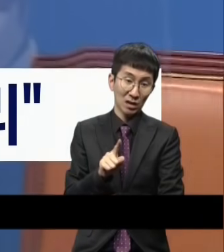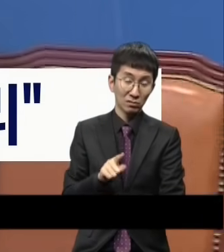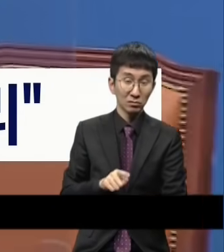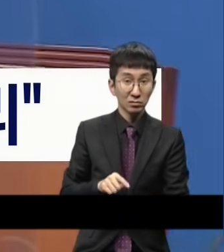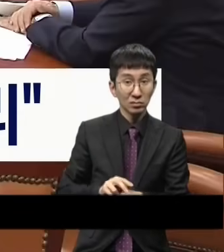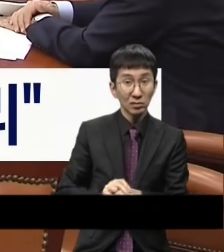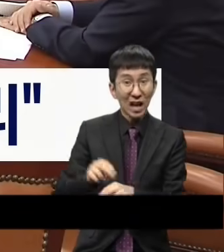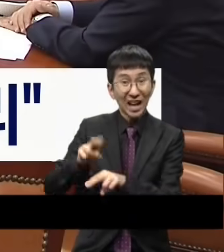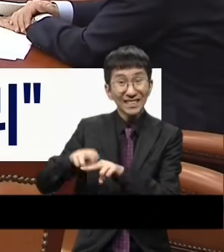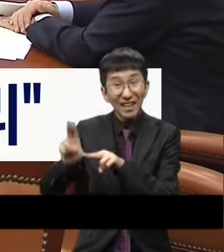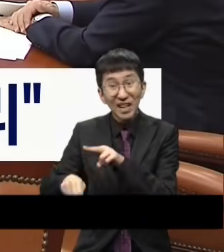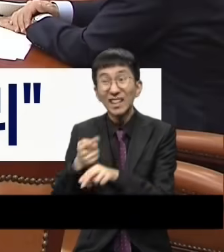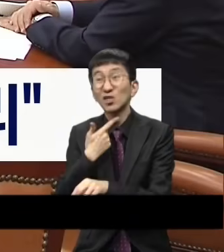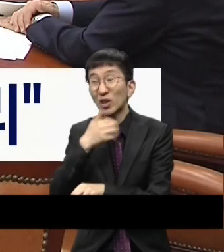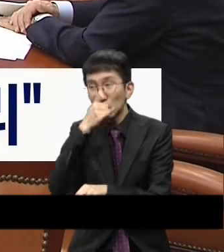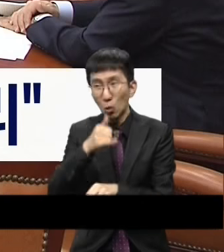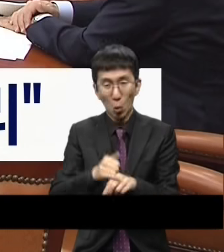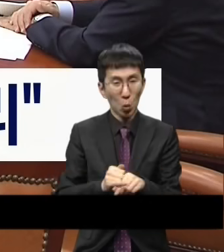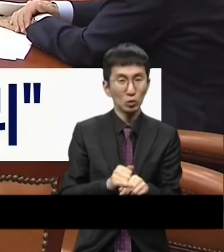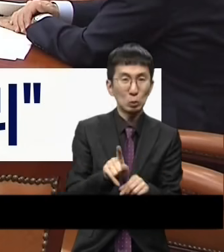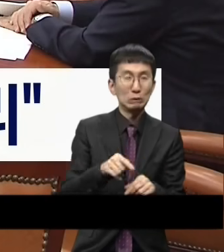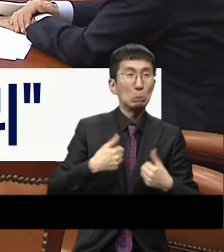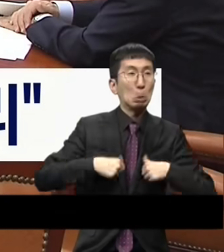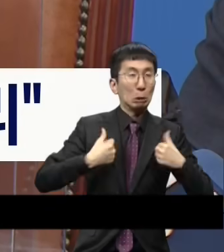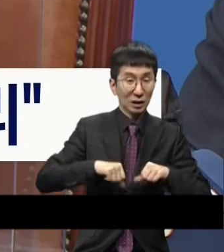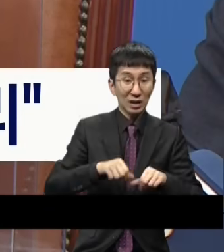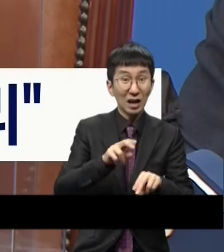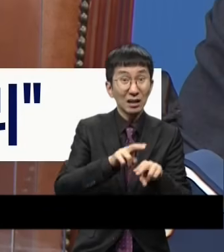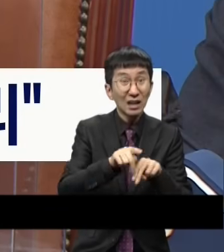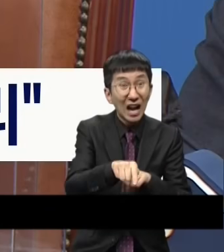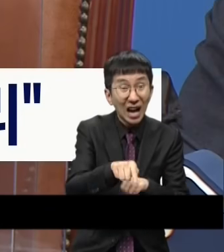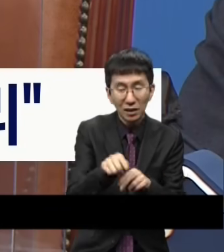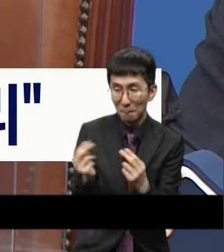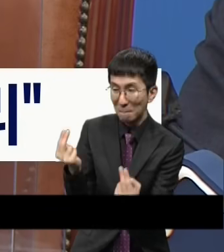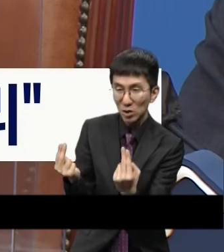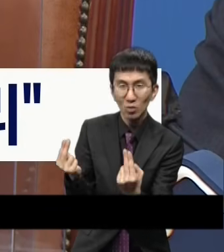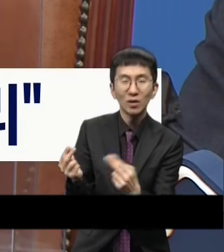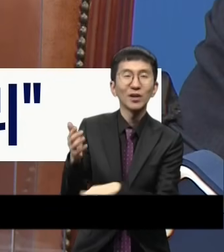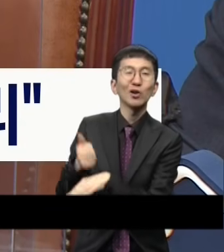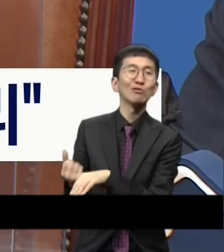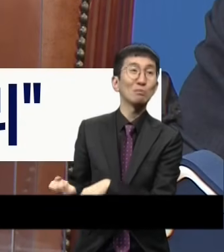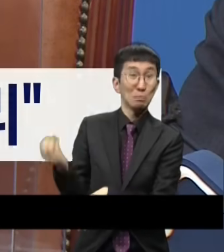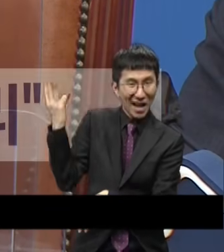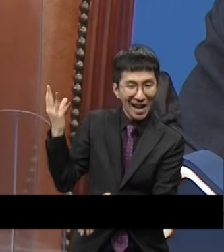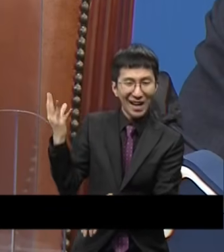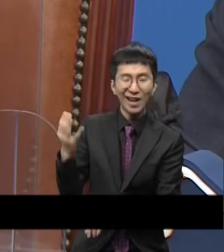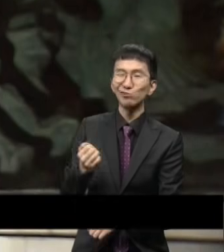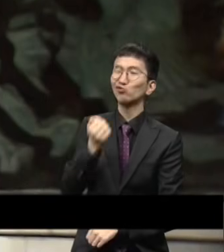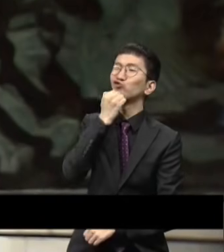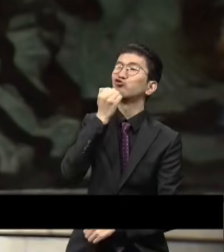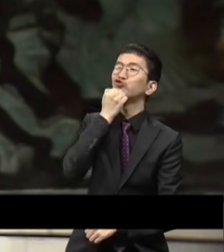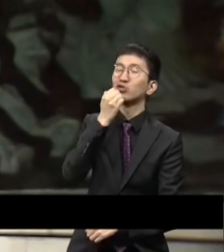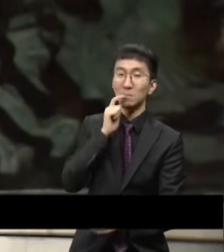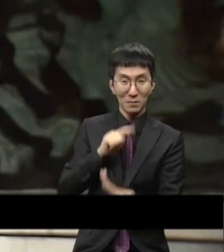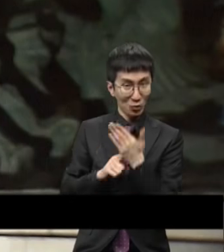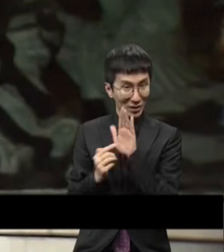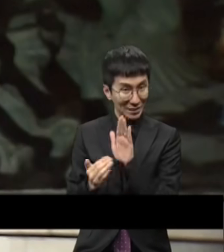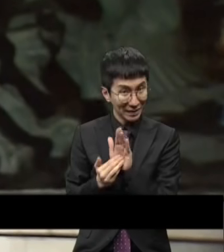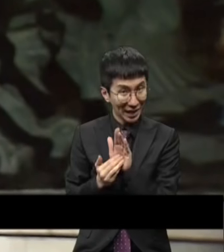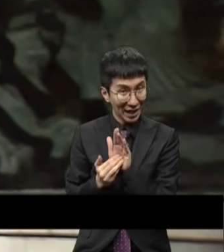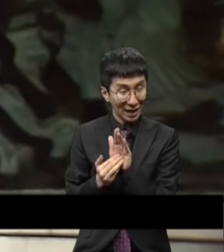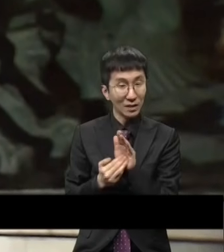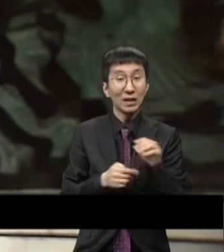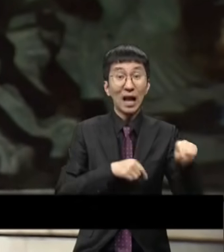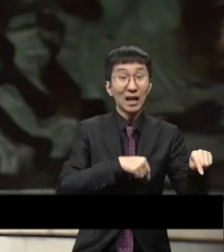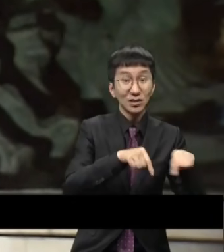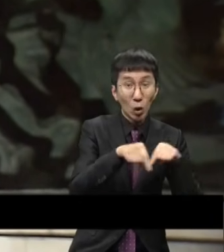철수왕의 대결에서 사퇴왕으로 단일화가 이뤄졌다며 야권 단일화를 쇼라고 몰아붙였습니다. 정책 행보를